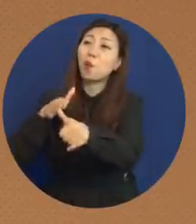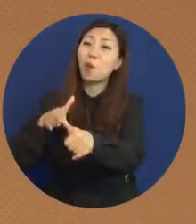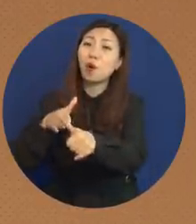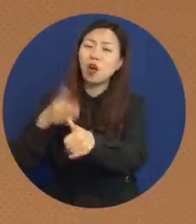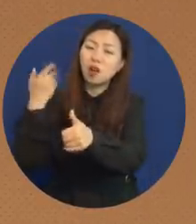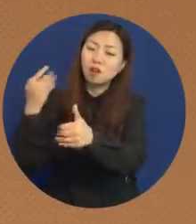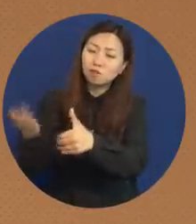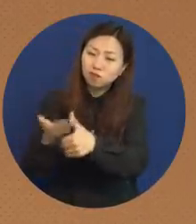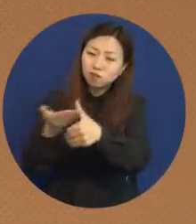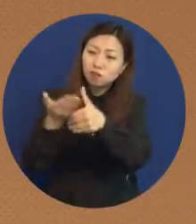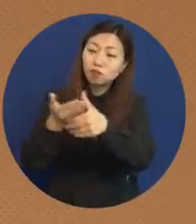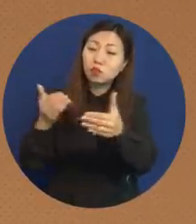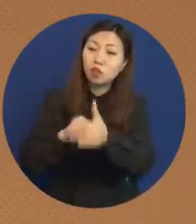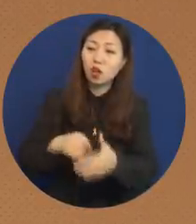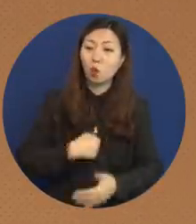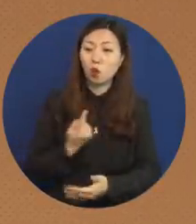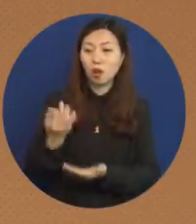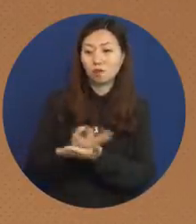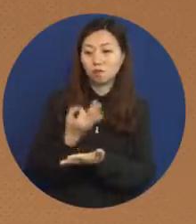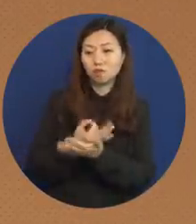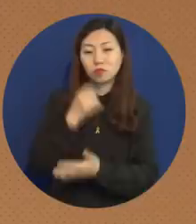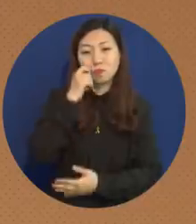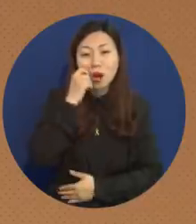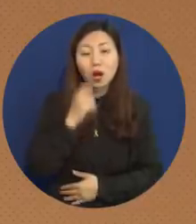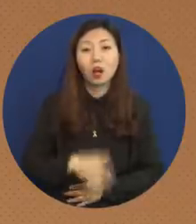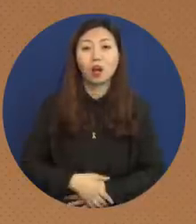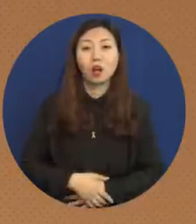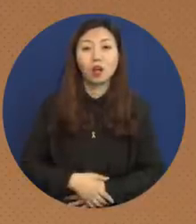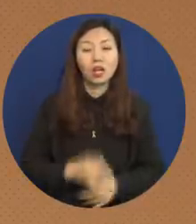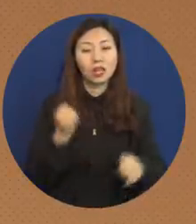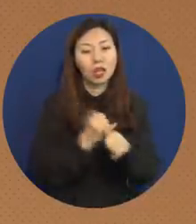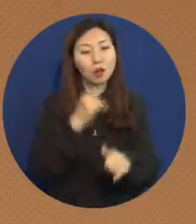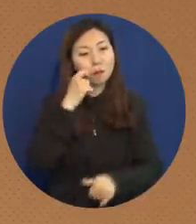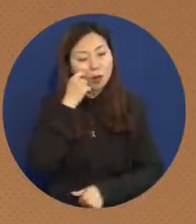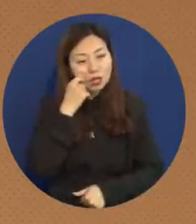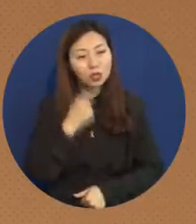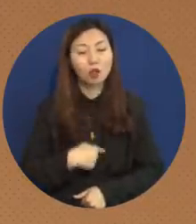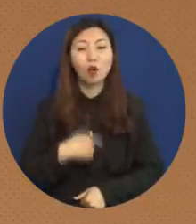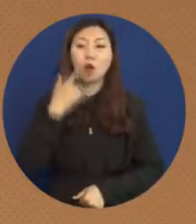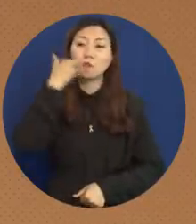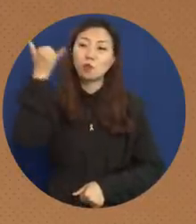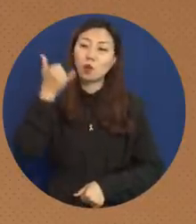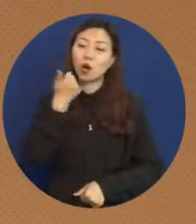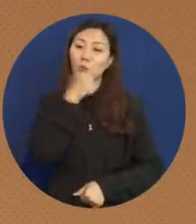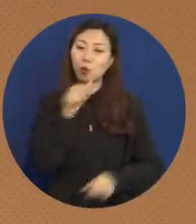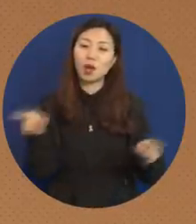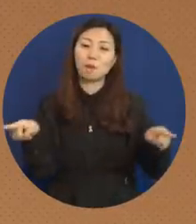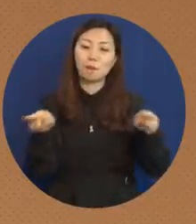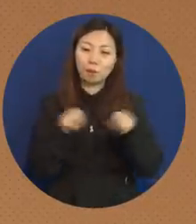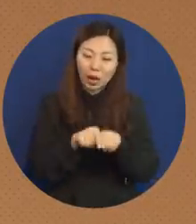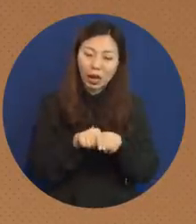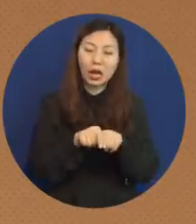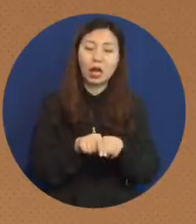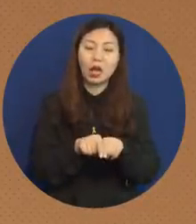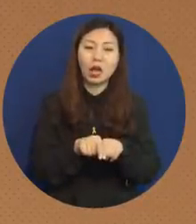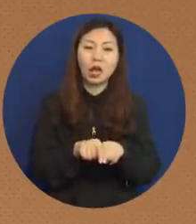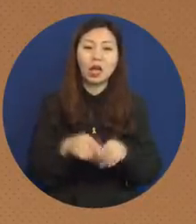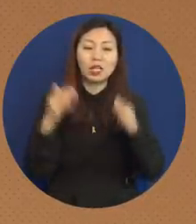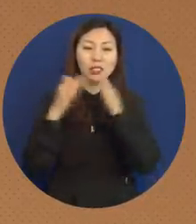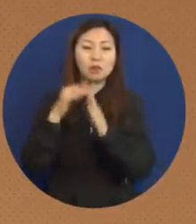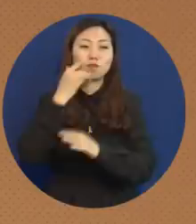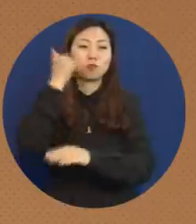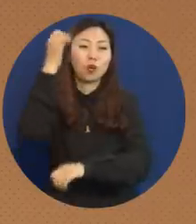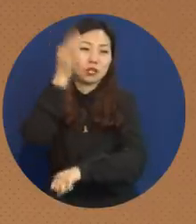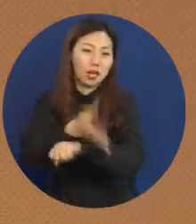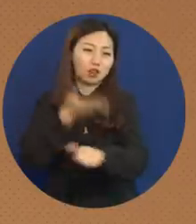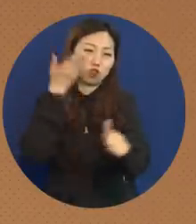키워놨는데도 지가 못 먹고 살고 장가도 못 가가 부모가 종묘 써줘야 되고 집도 부모가 사줘야